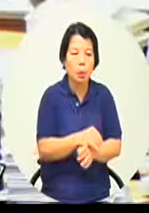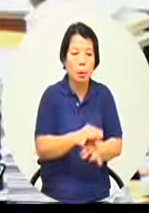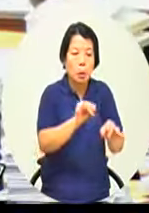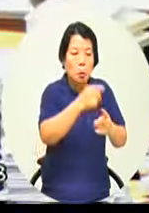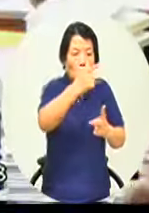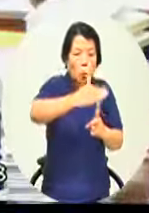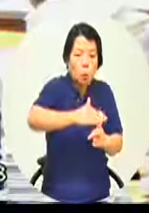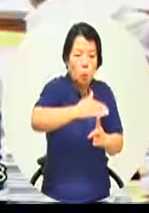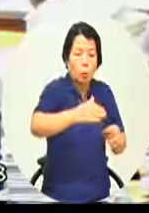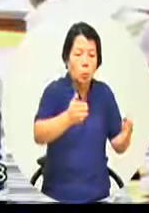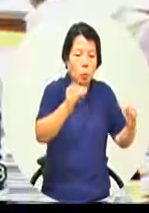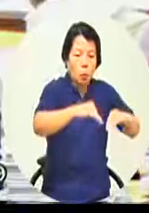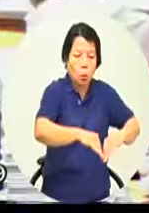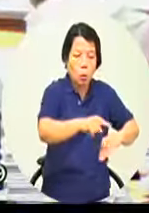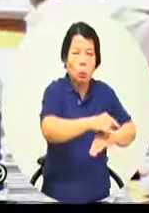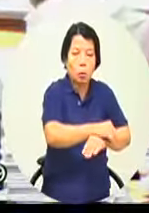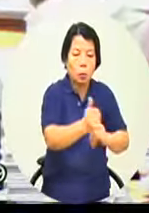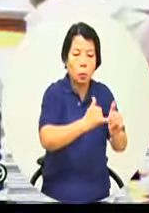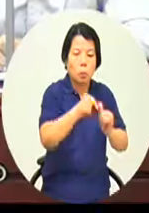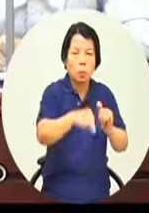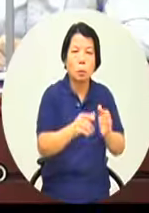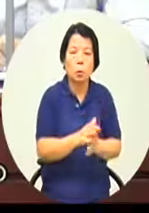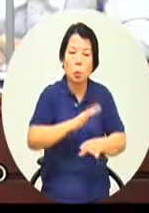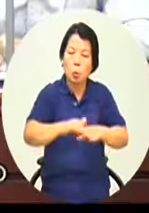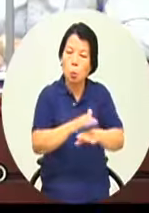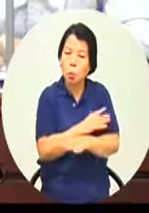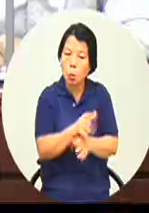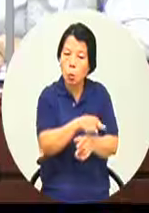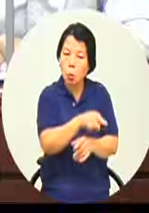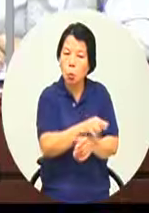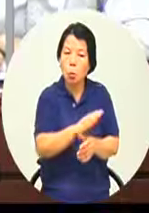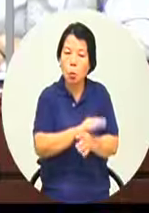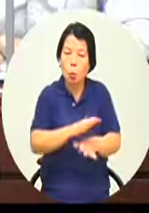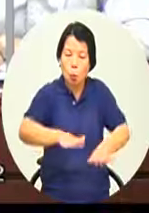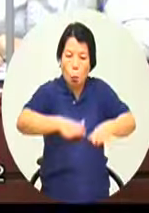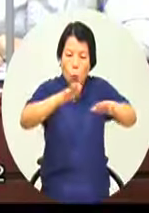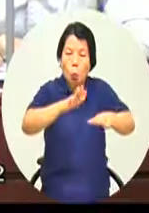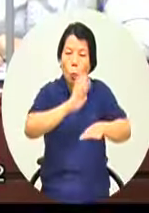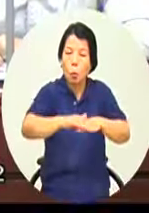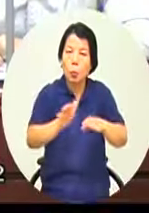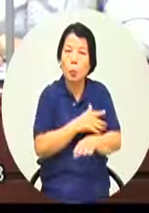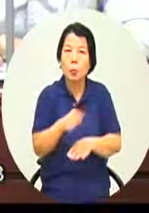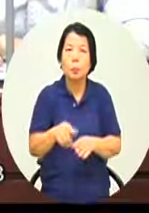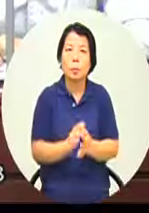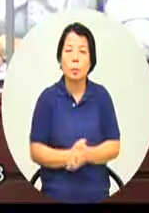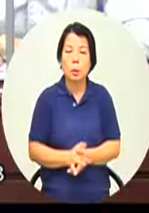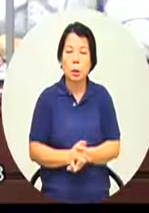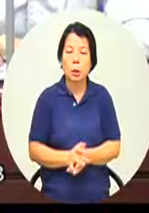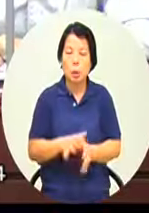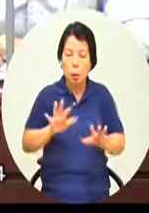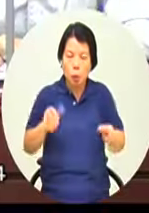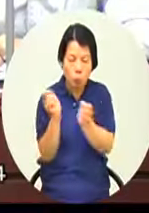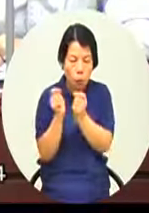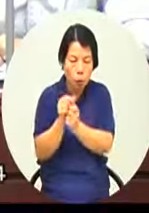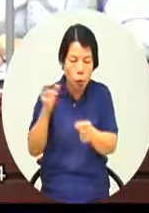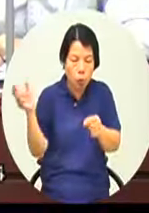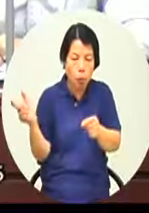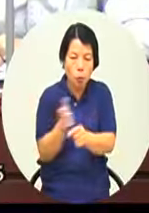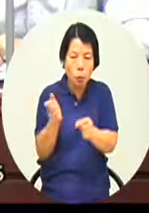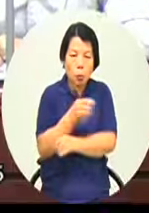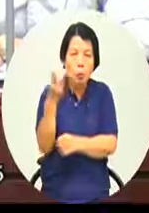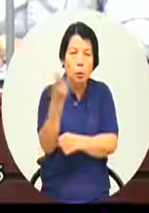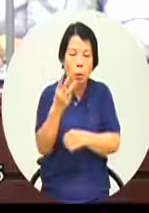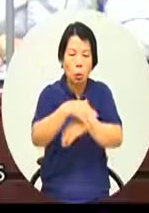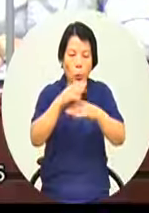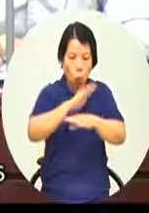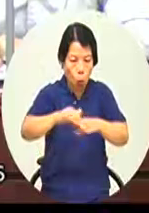临到淹水的窘境？ 如果下这一次像梅基台风跟莫兰蒂这种或九二豪雨的这种雨量，它还是会有积